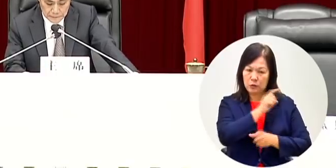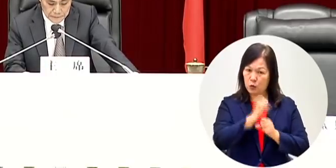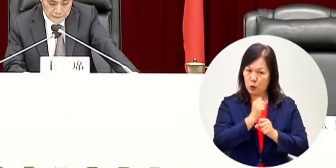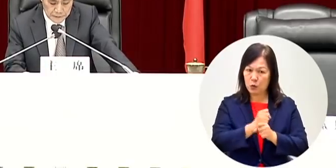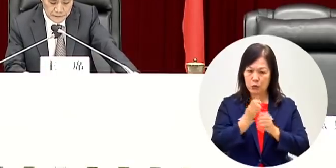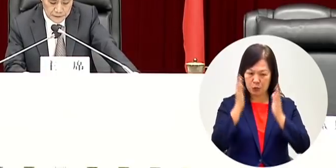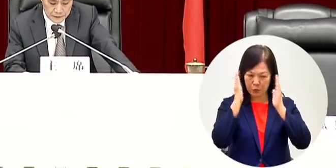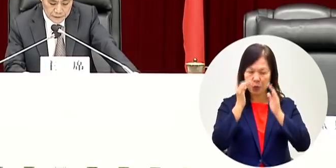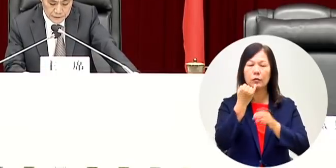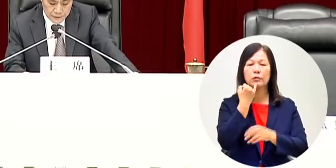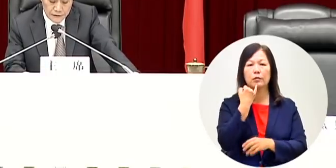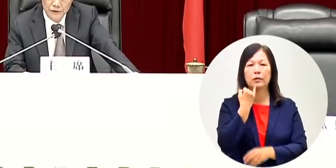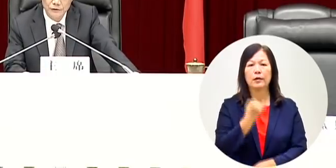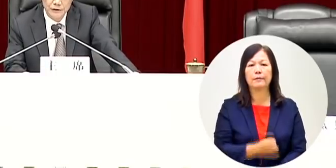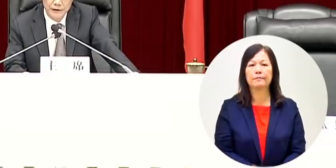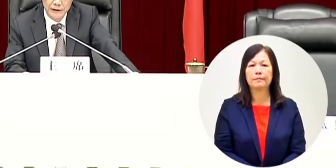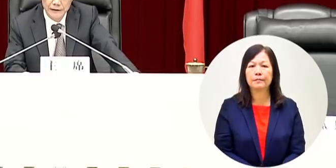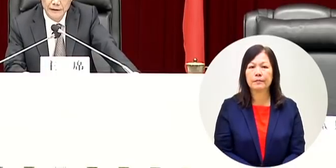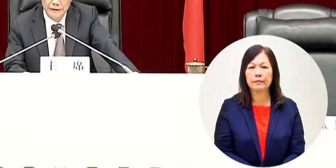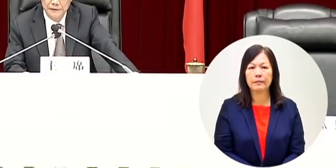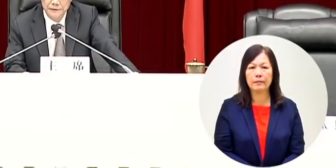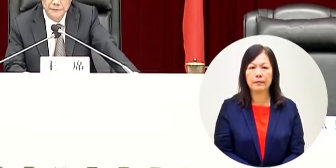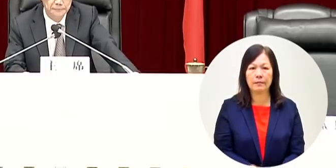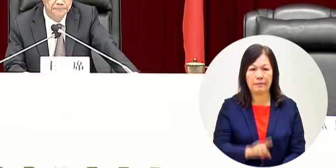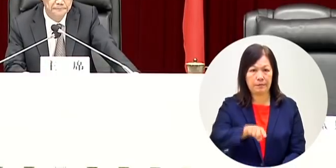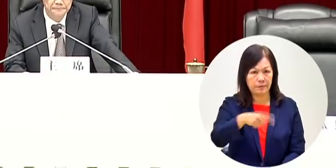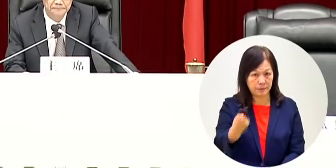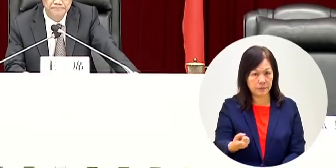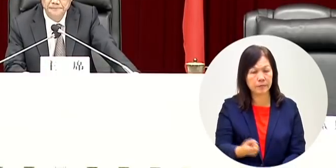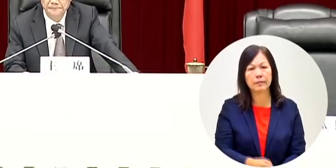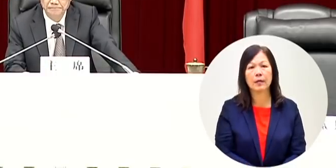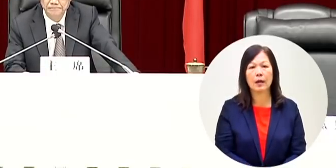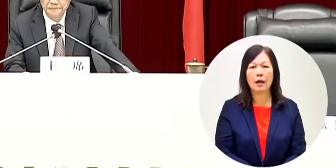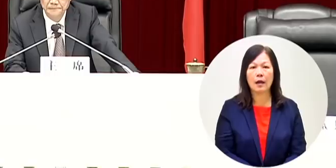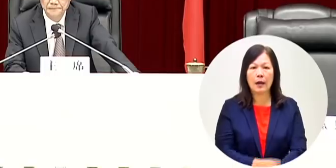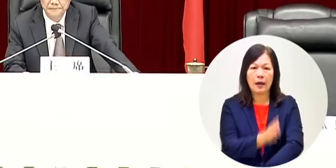啊，再来，陈若崔议员了，